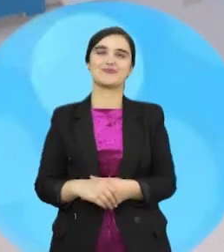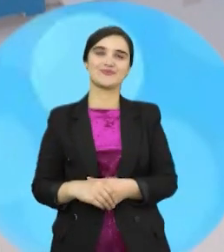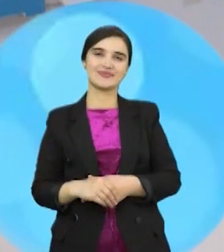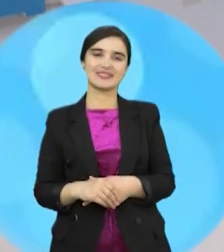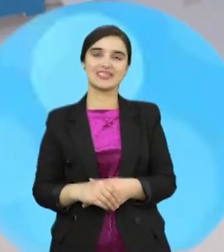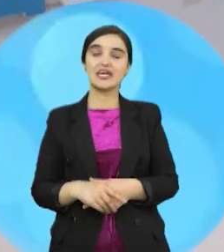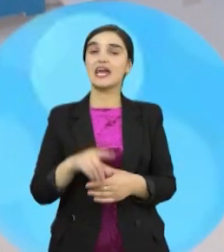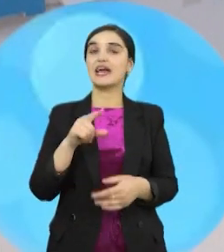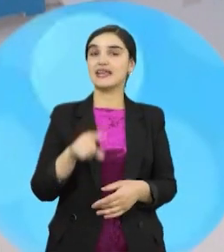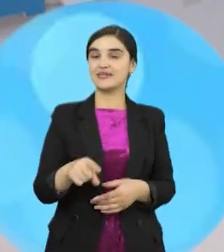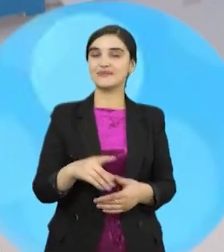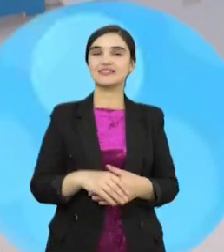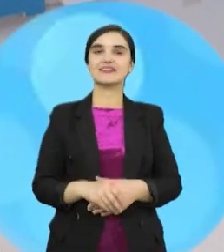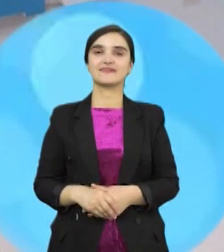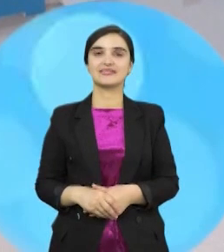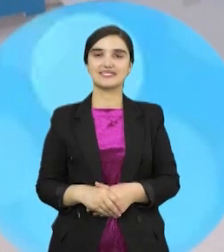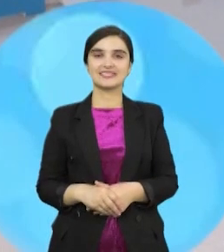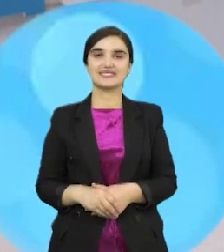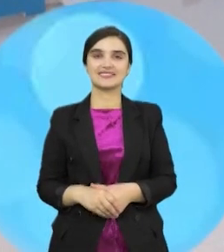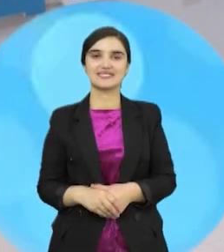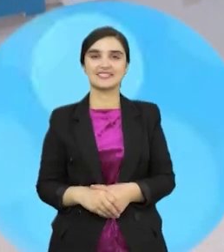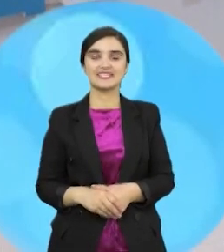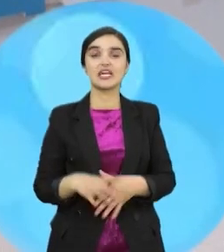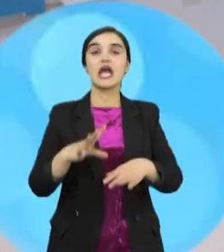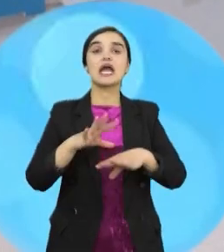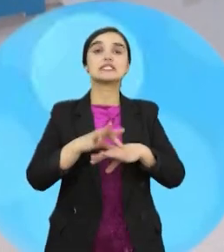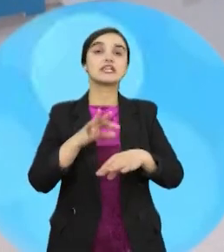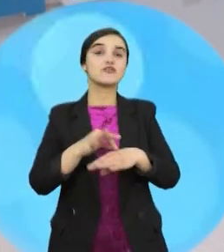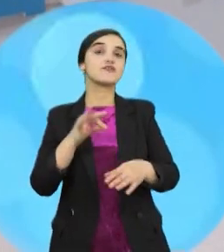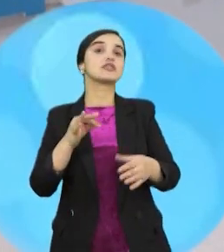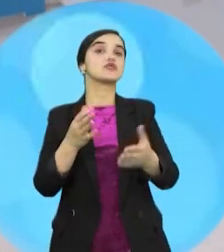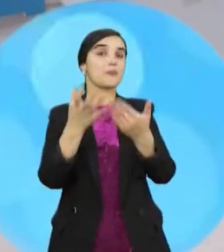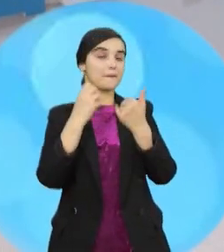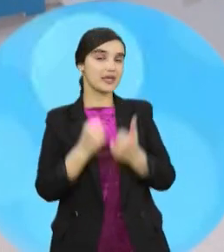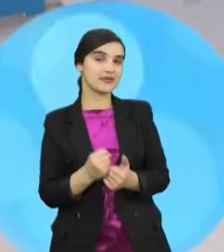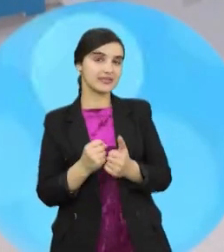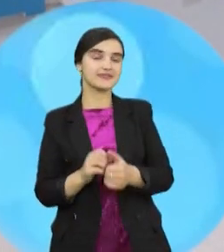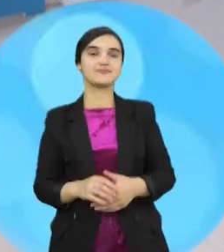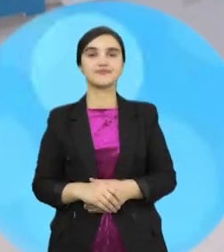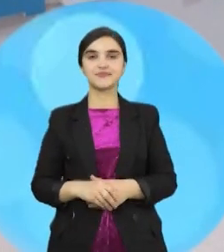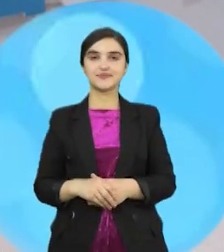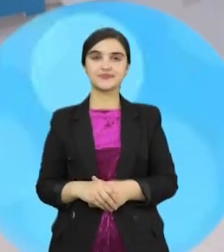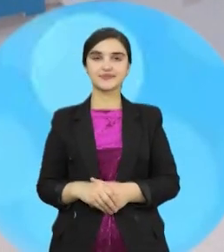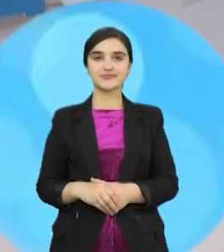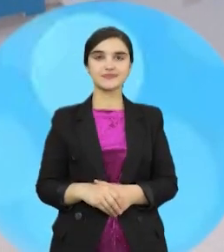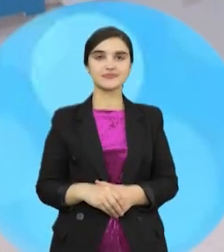میبریم. انا همینطور سلوفان رو میگیریم